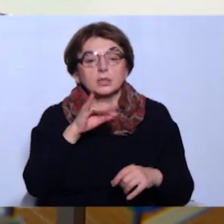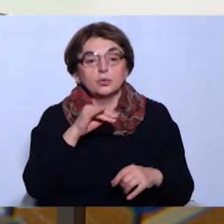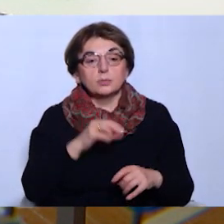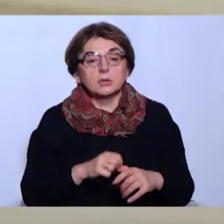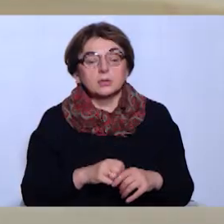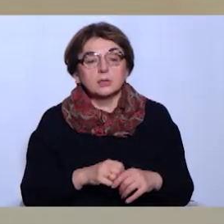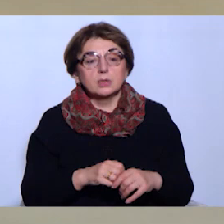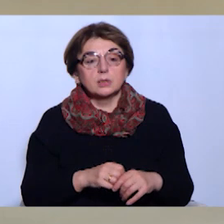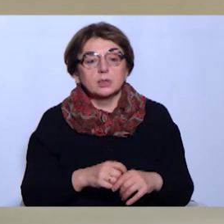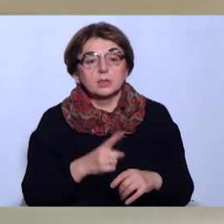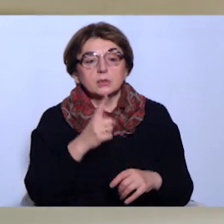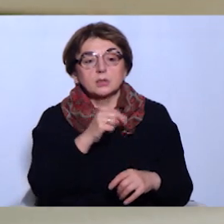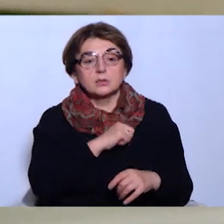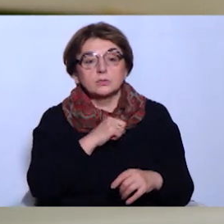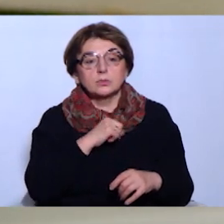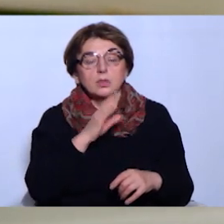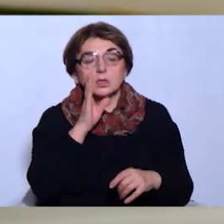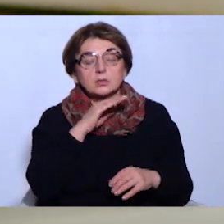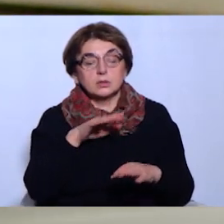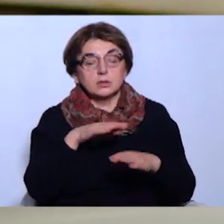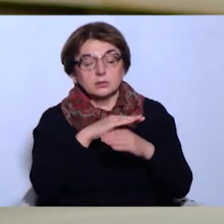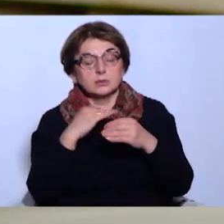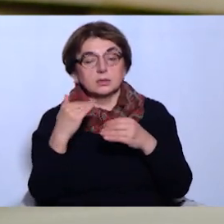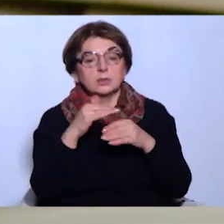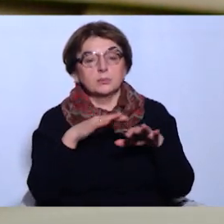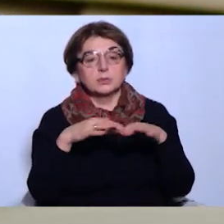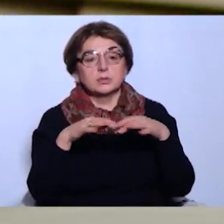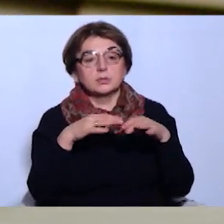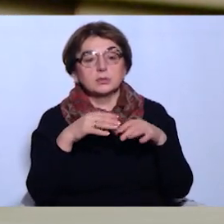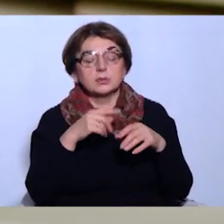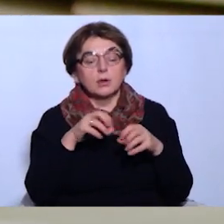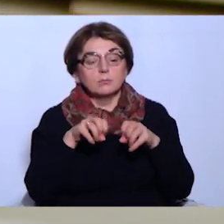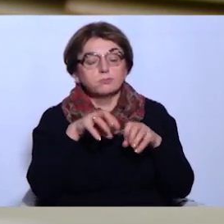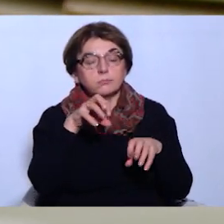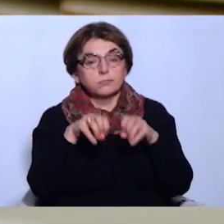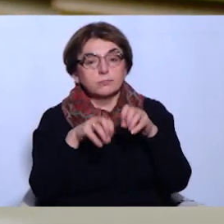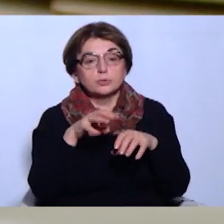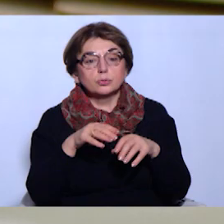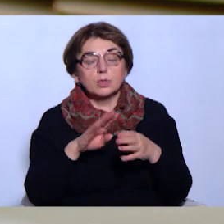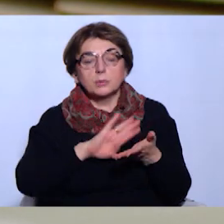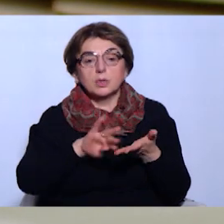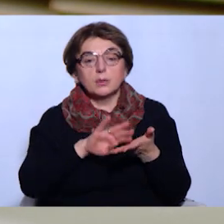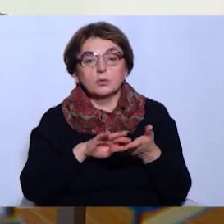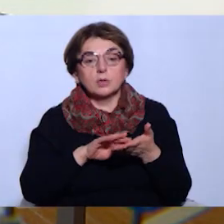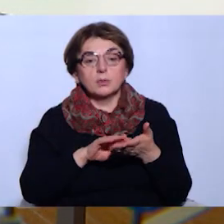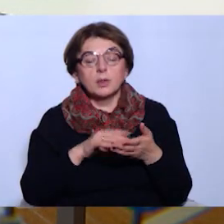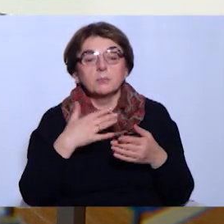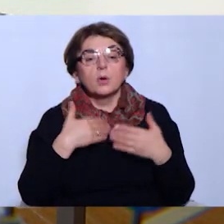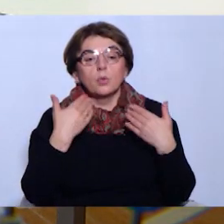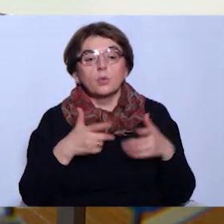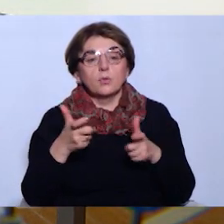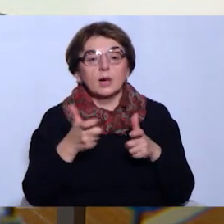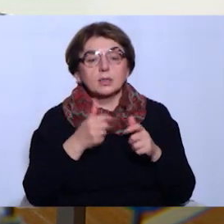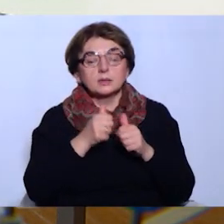ლითიუმი და თქვენ ხედავთ რომ ის წყლის ზედაპირზე ტივტივებს და თან ბუშტუკები გამოიყოფა. Მე აქ შენთვის